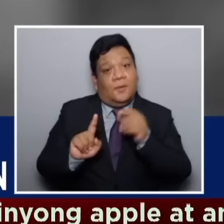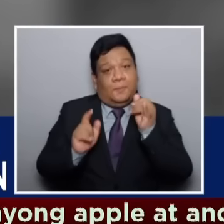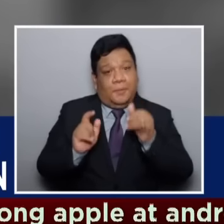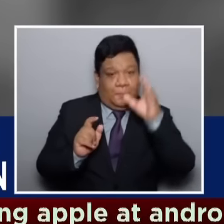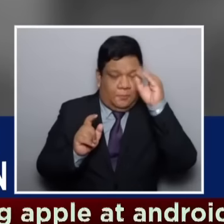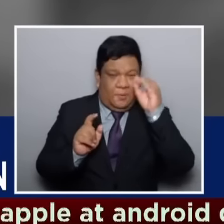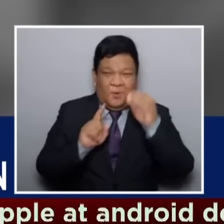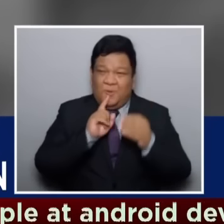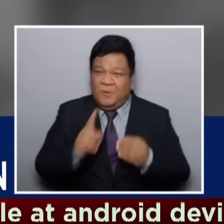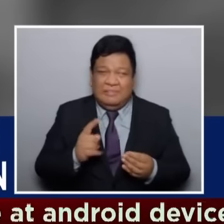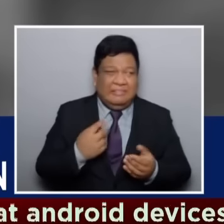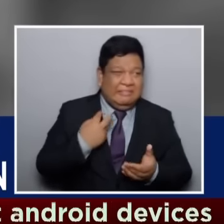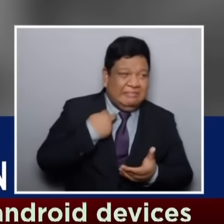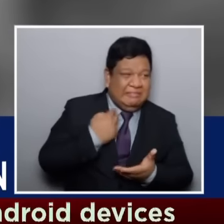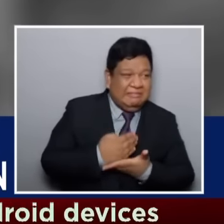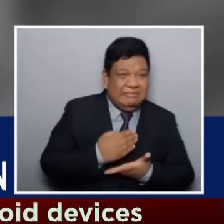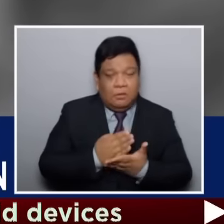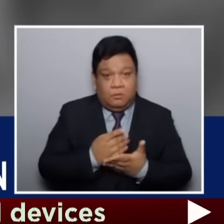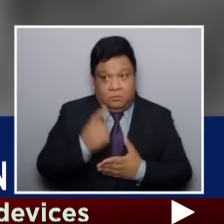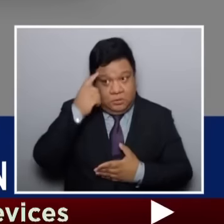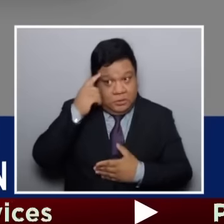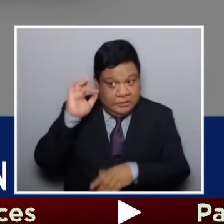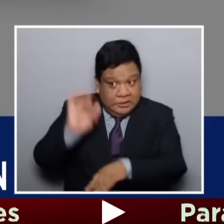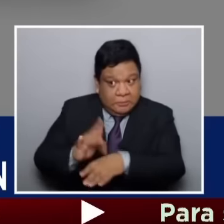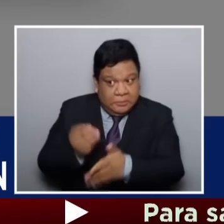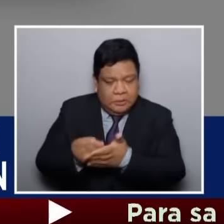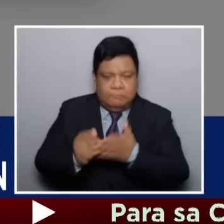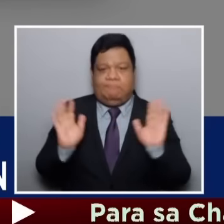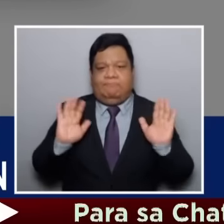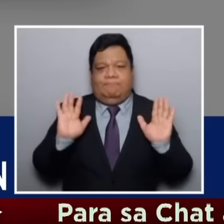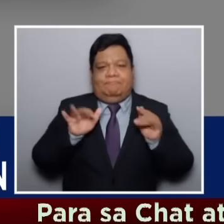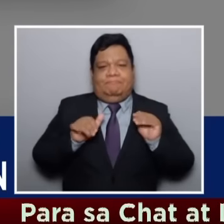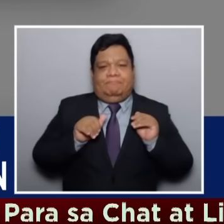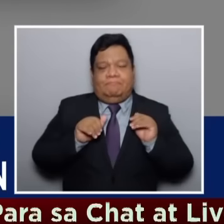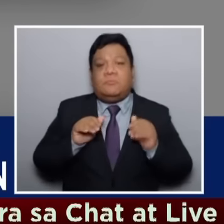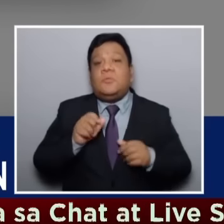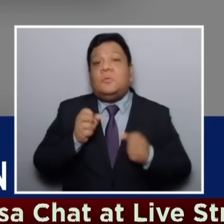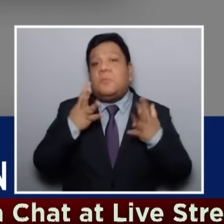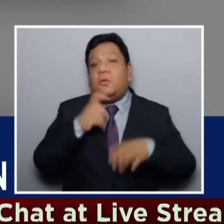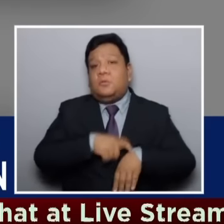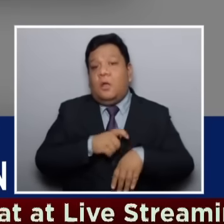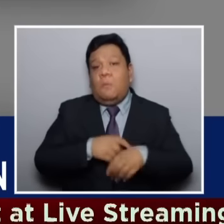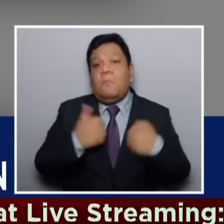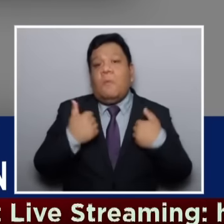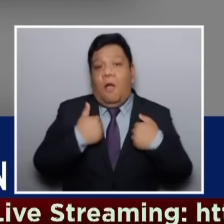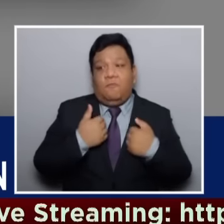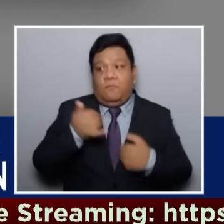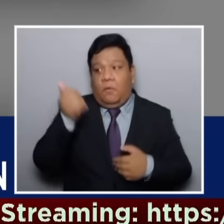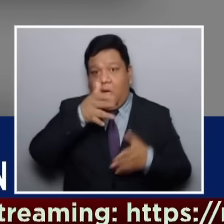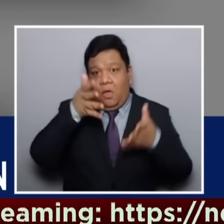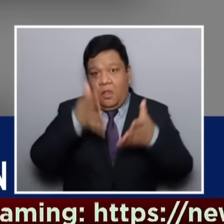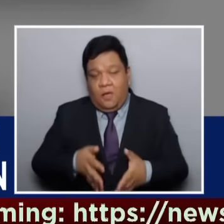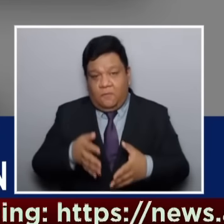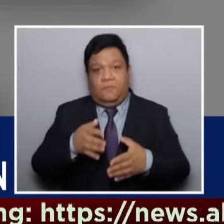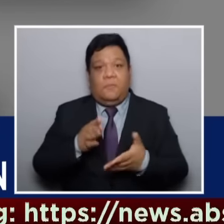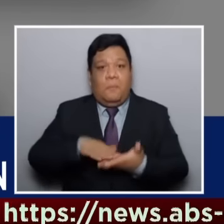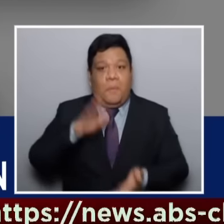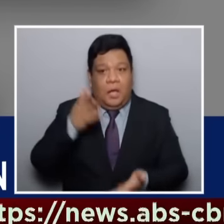gastusin, hindi pumasok sa isip niyang pakialaman ang pera. Ilang beses na ring may mga naiwang mamahaling gamit sa sasakyan niya